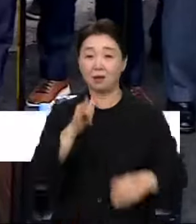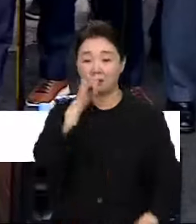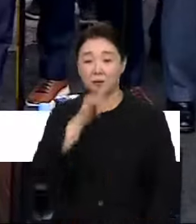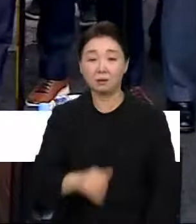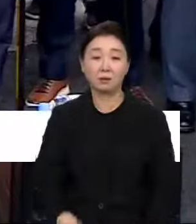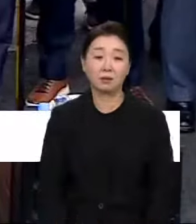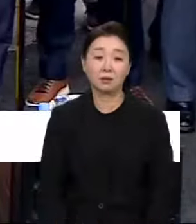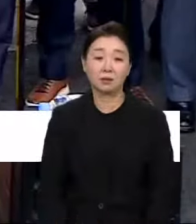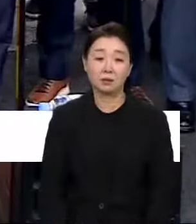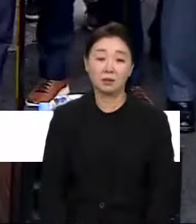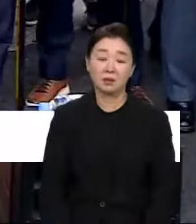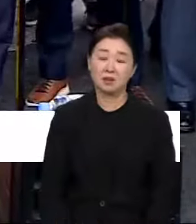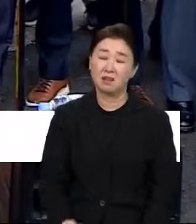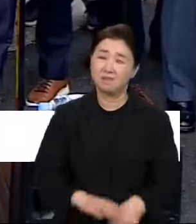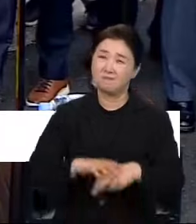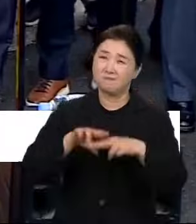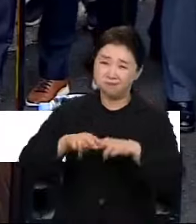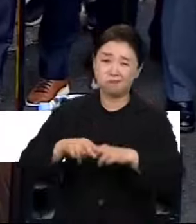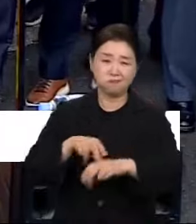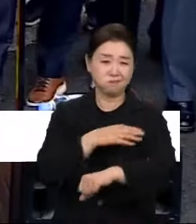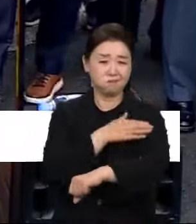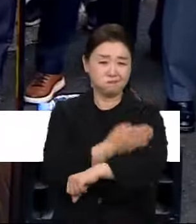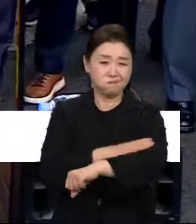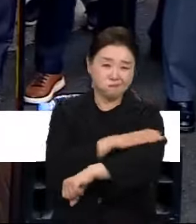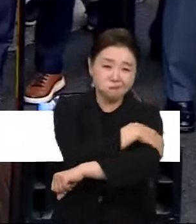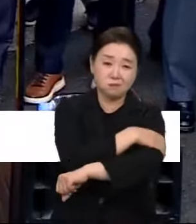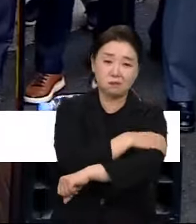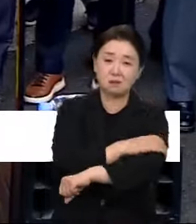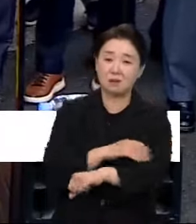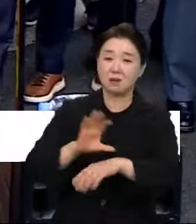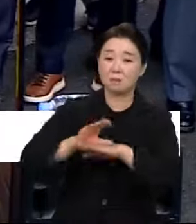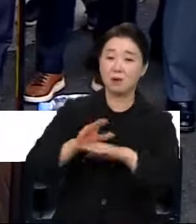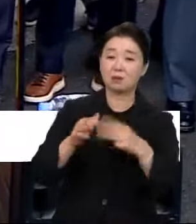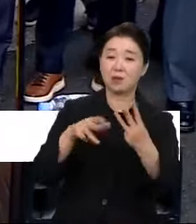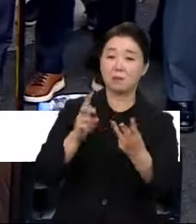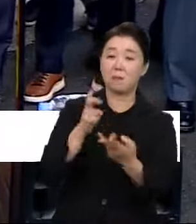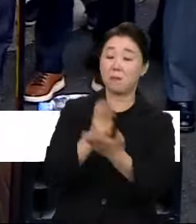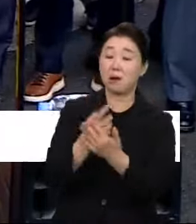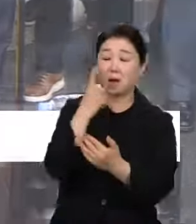집권남용, 입법복지로 방송사범 막아내자!